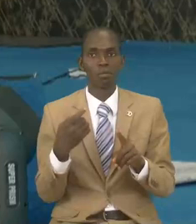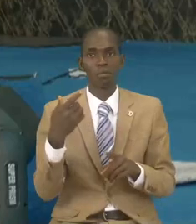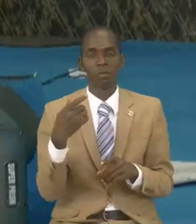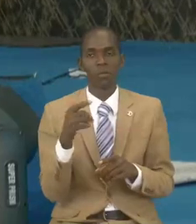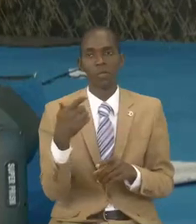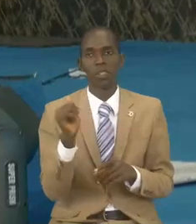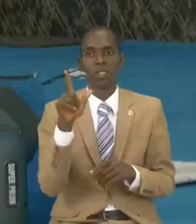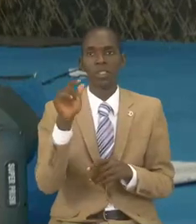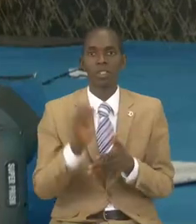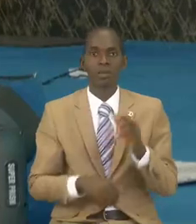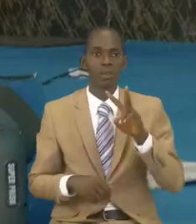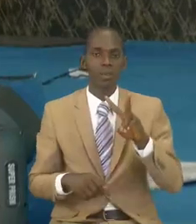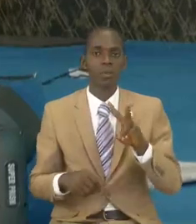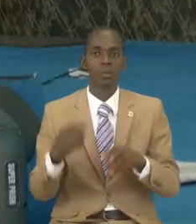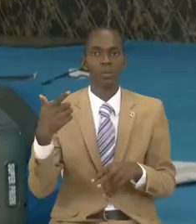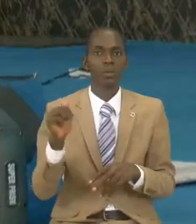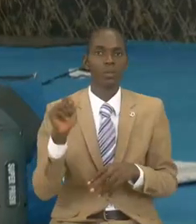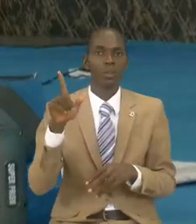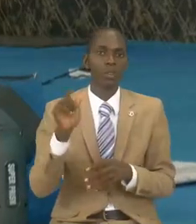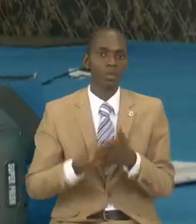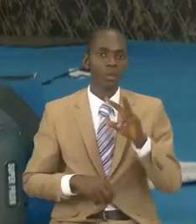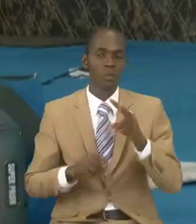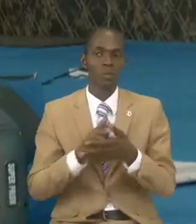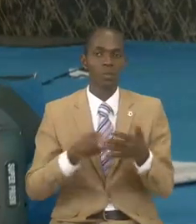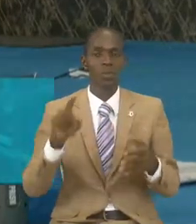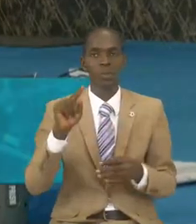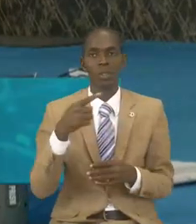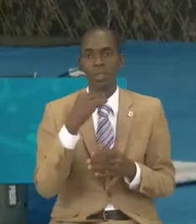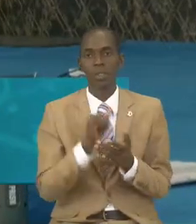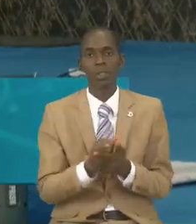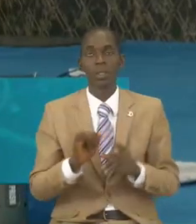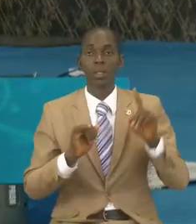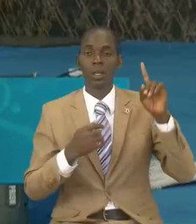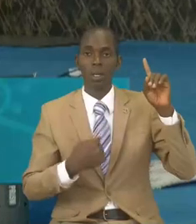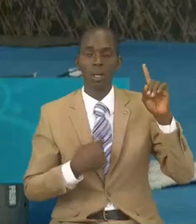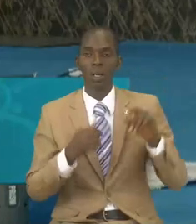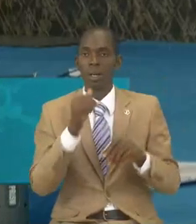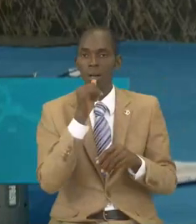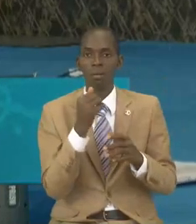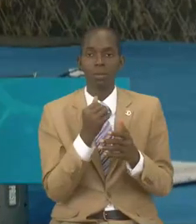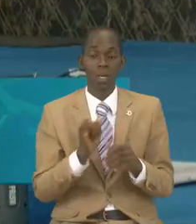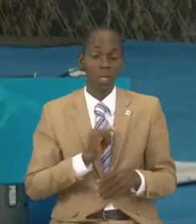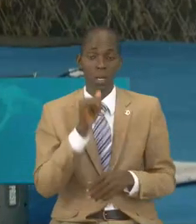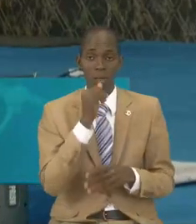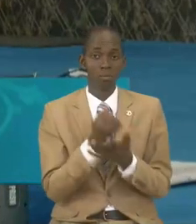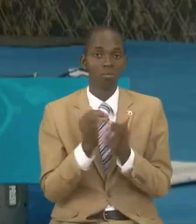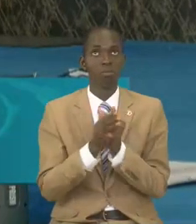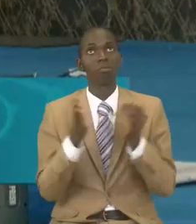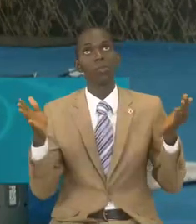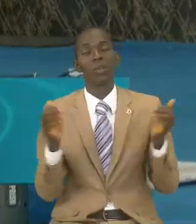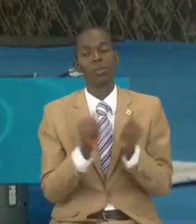chapitre 2, verset 20. Galates 2. 20. J'ai été crucifié avec Christ. Et si je